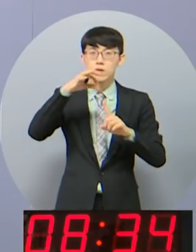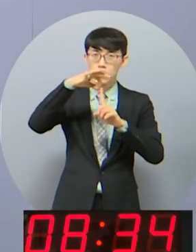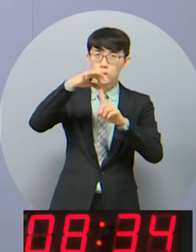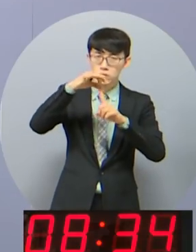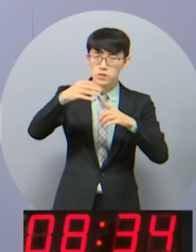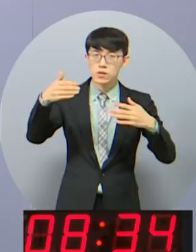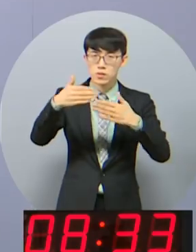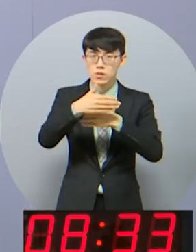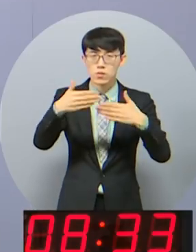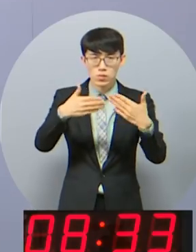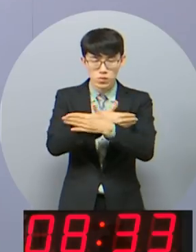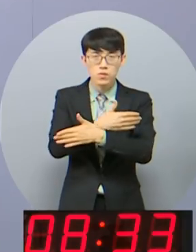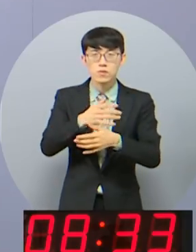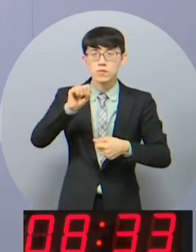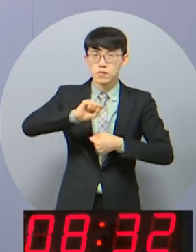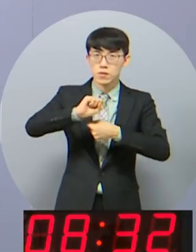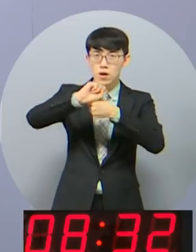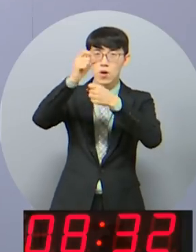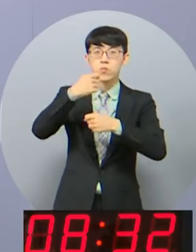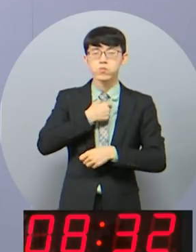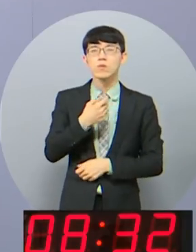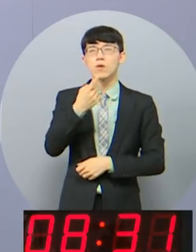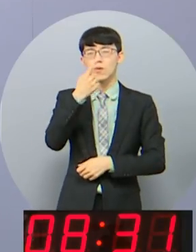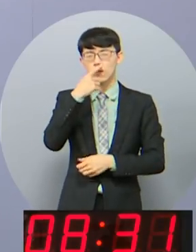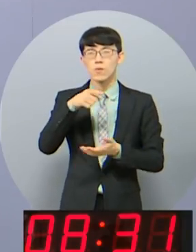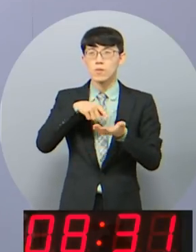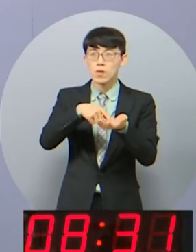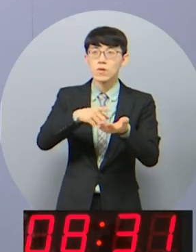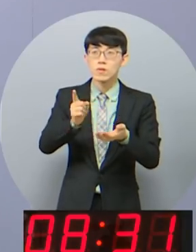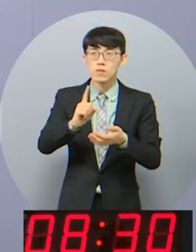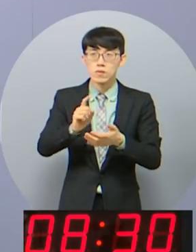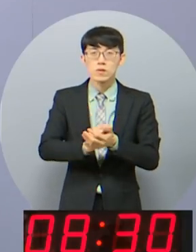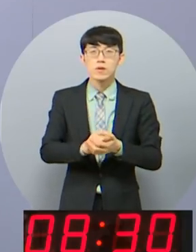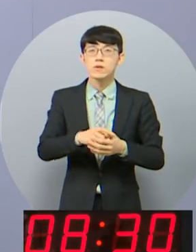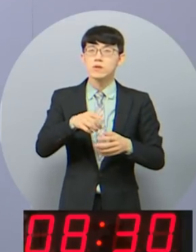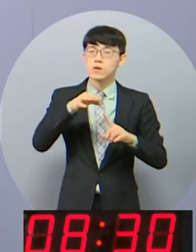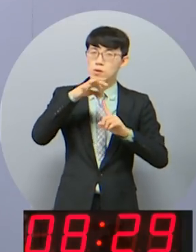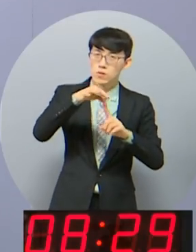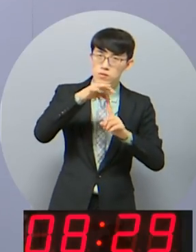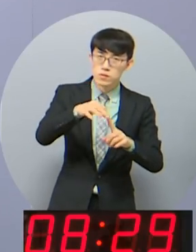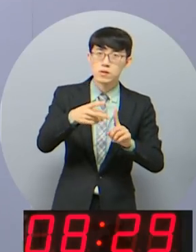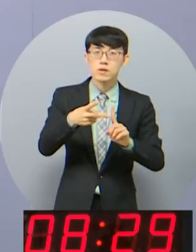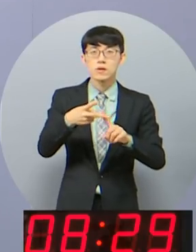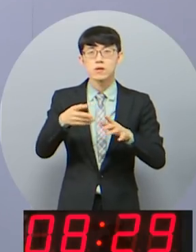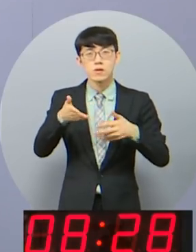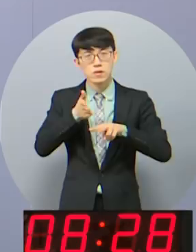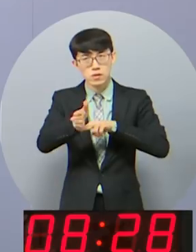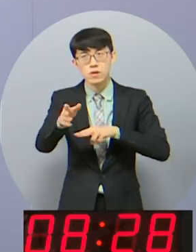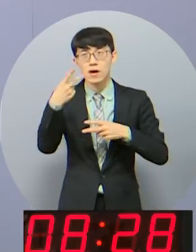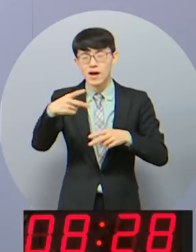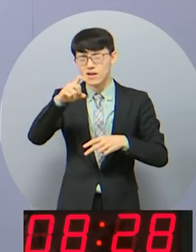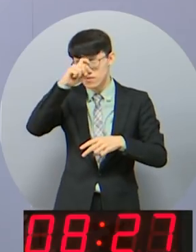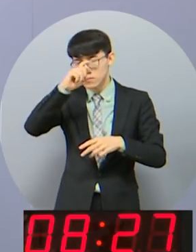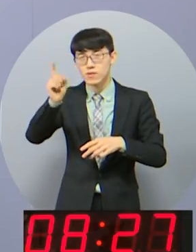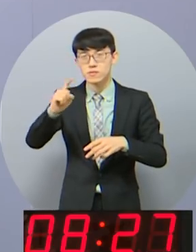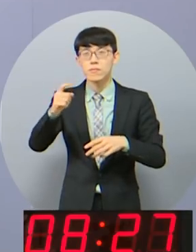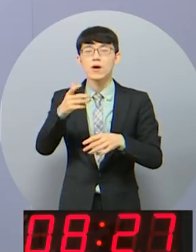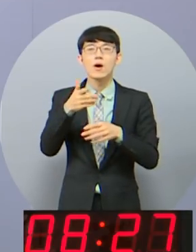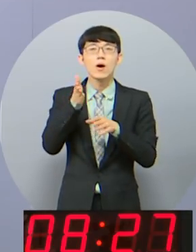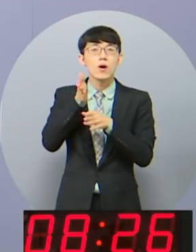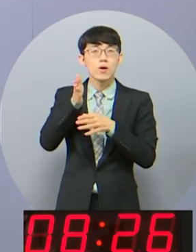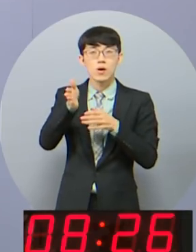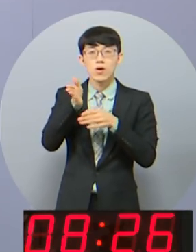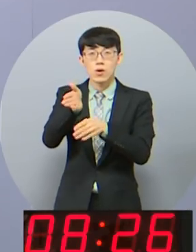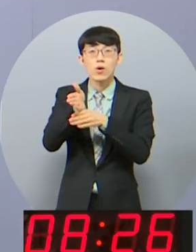网。渔恩除了积极争取通勤用的跳蛙公车以外，也要求班班爆满的 T04 公车加开班